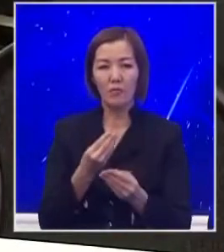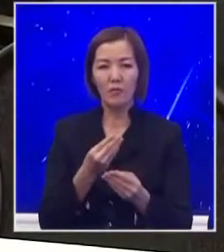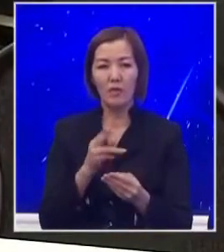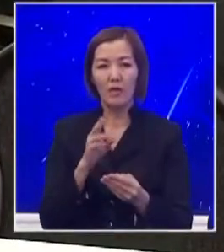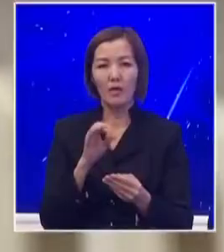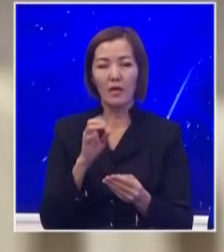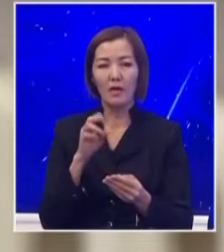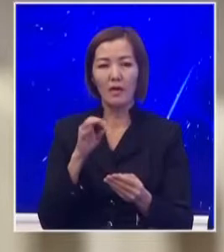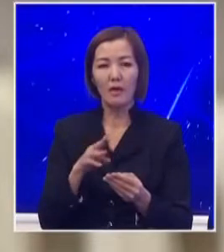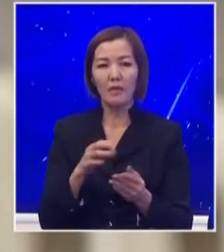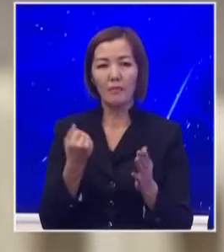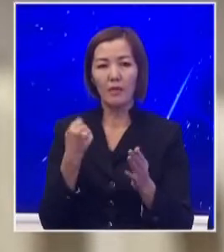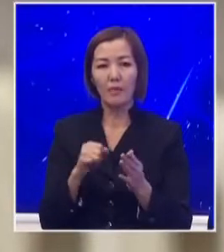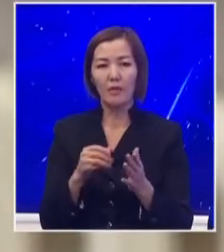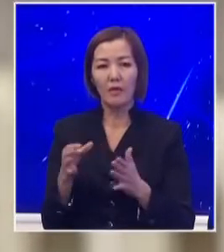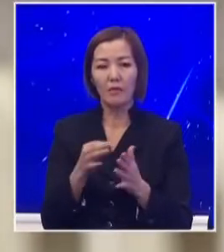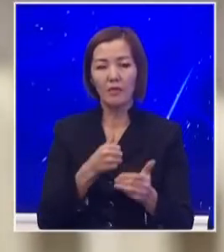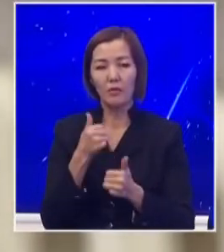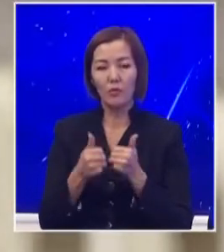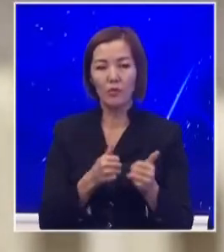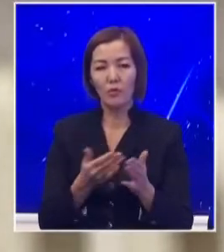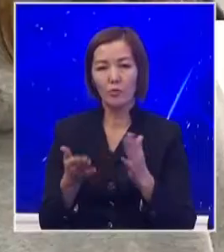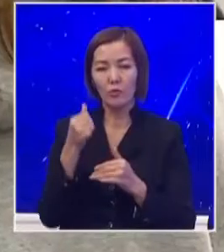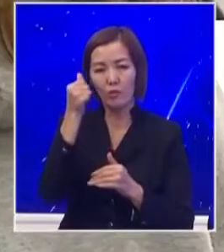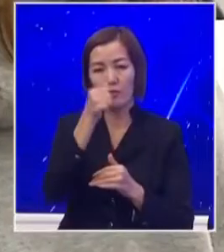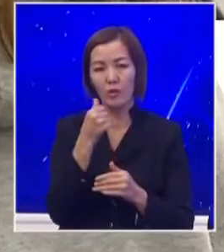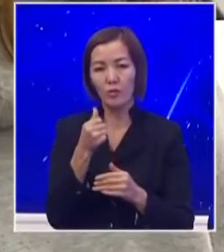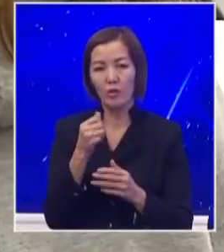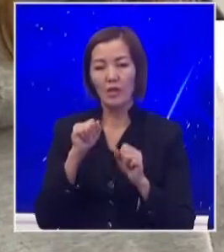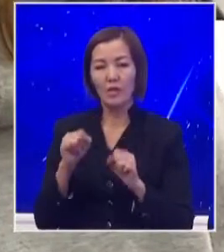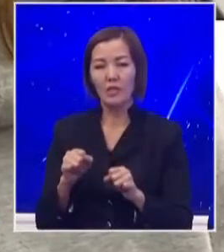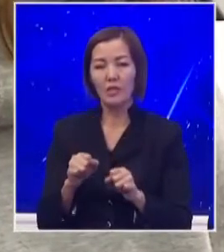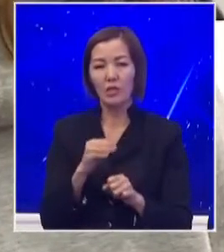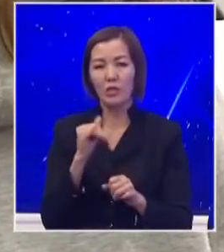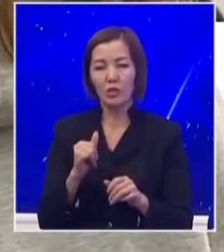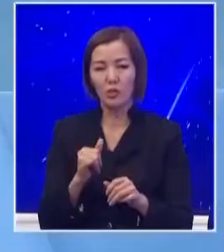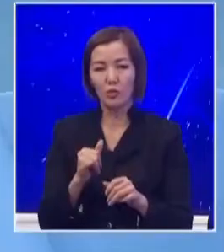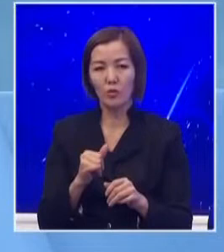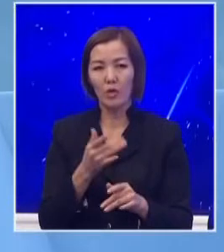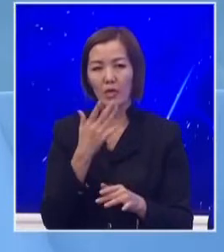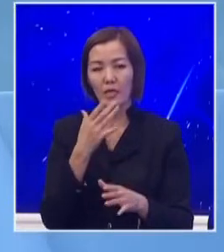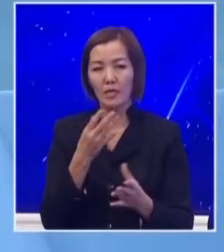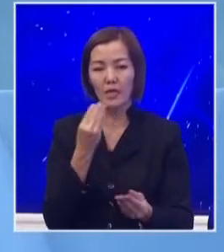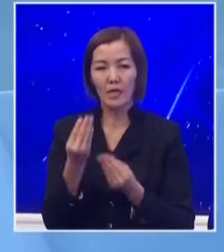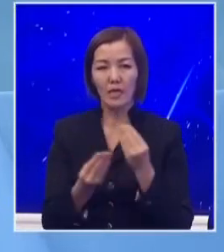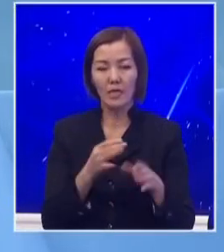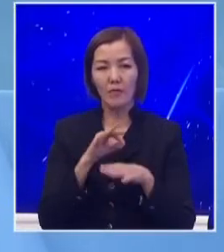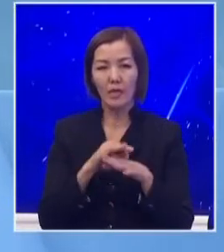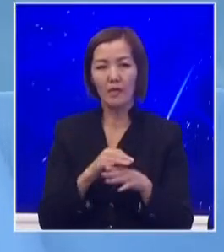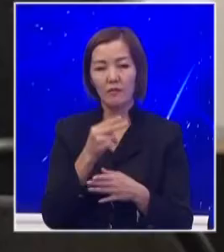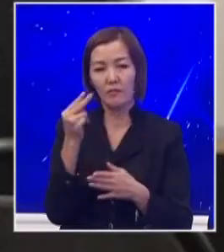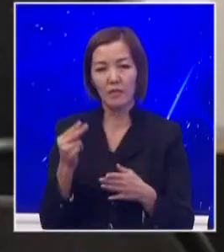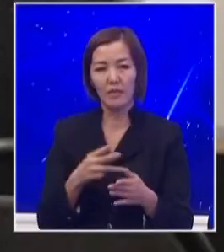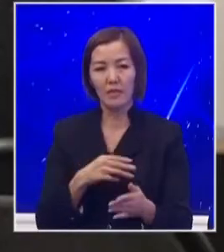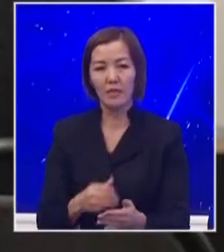Каракат Ержан Кызы. Победительница областных конкурсов в прошлом году она защищала честь ЖТСУ в национальном первенстве, проходившем в Астане.